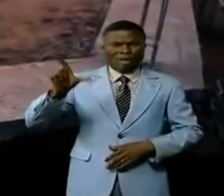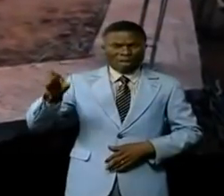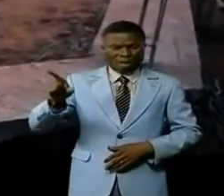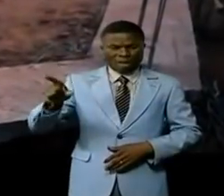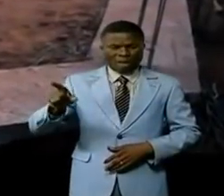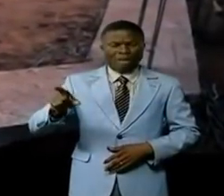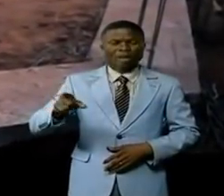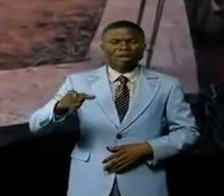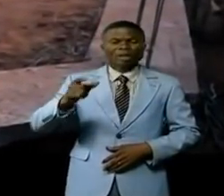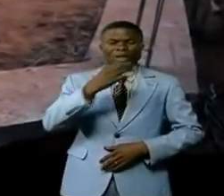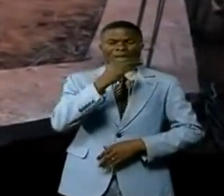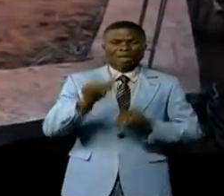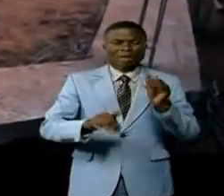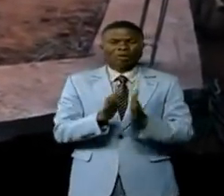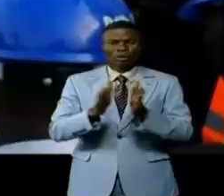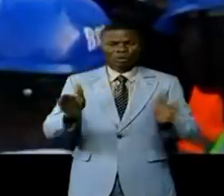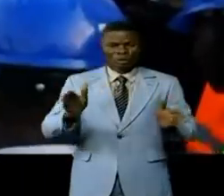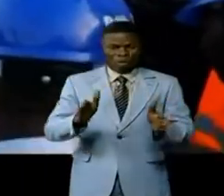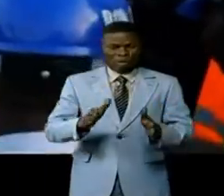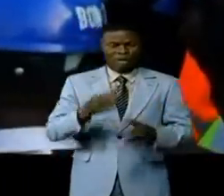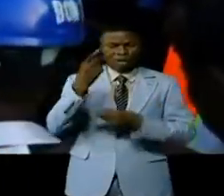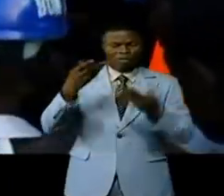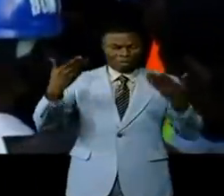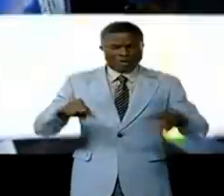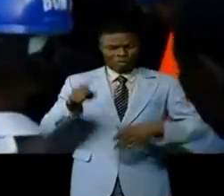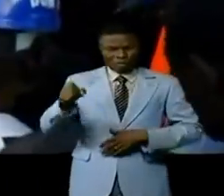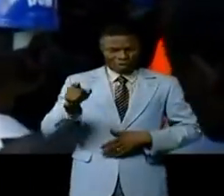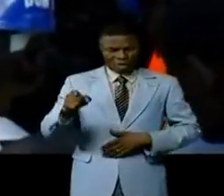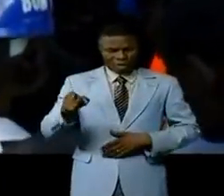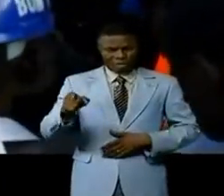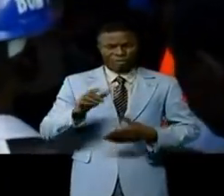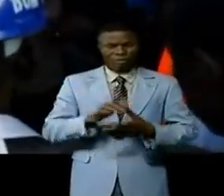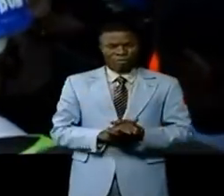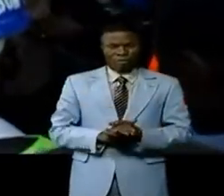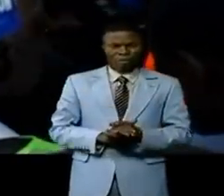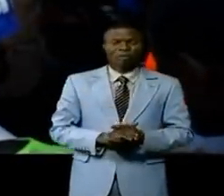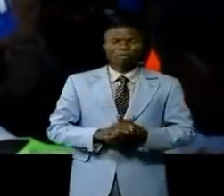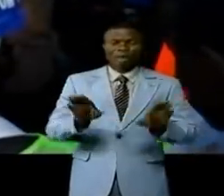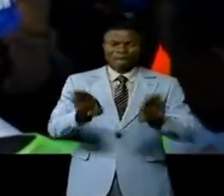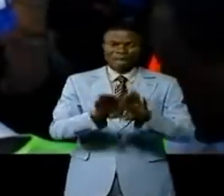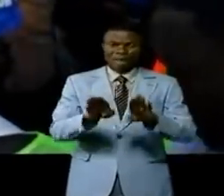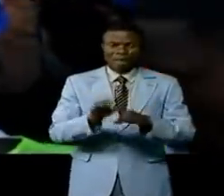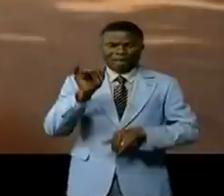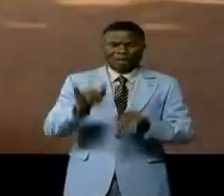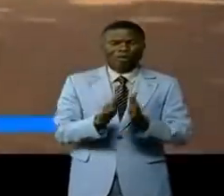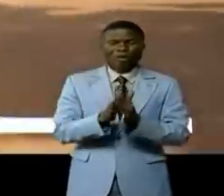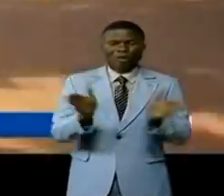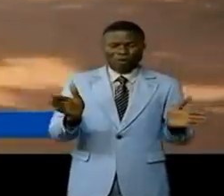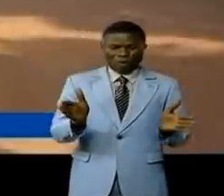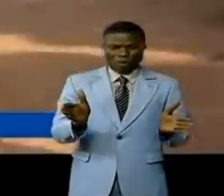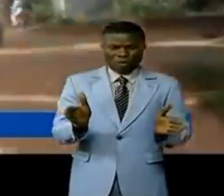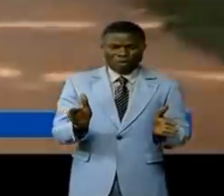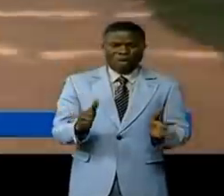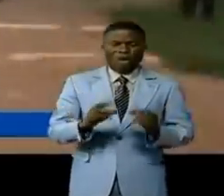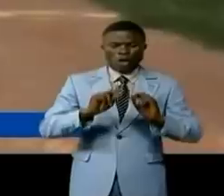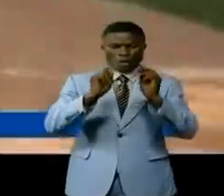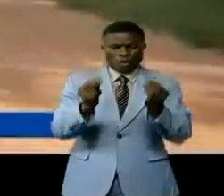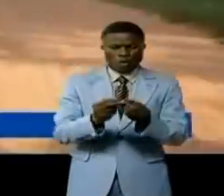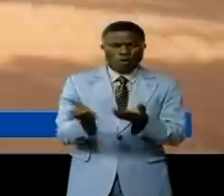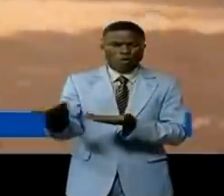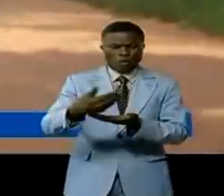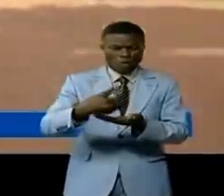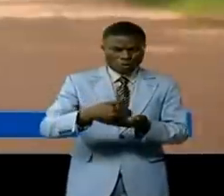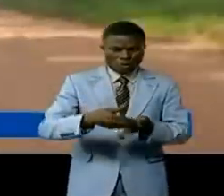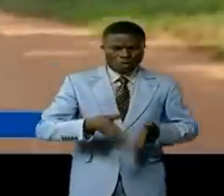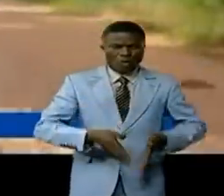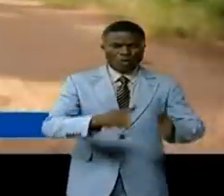numéro 1 de l'IDPS a bouclé sa visite en Gandajika. Notamment, le secrétaire général et sa suite ont pris la direction